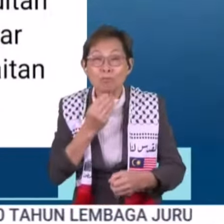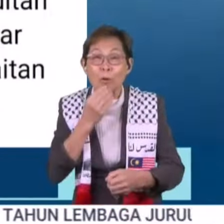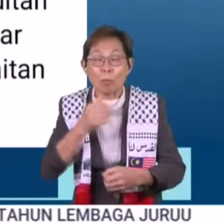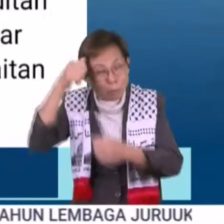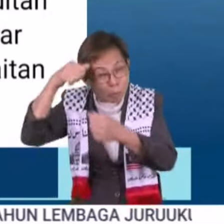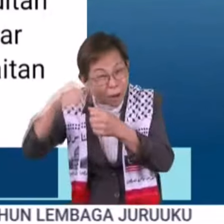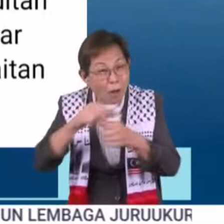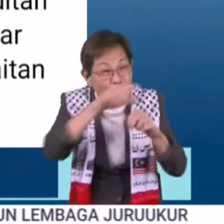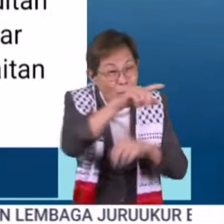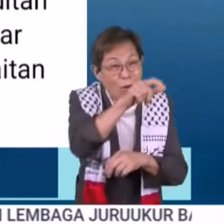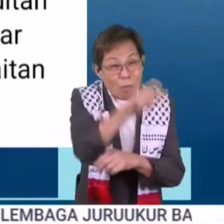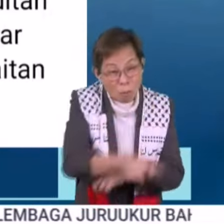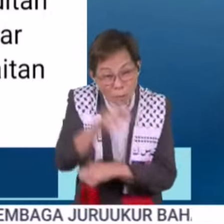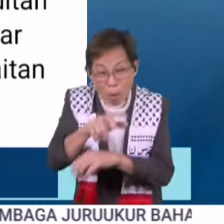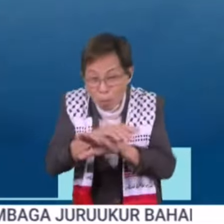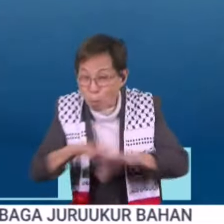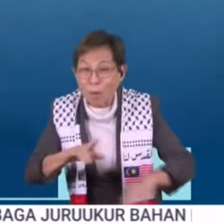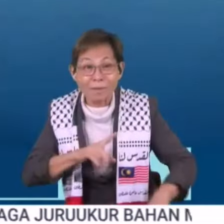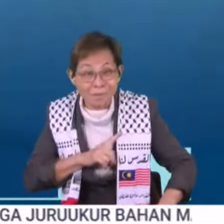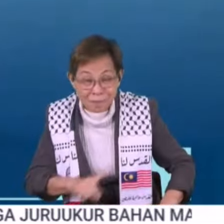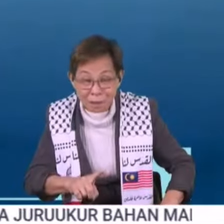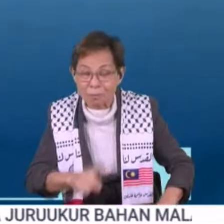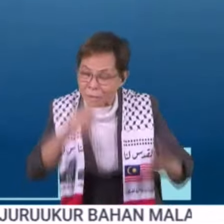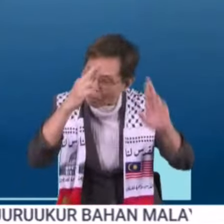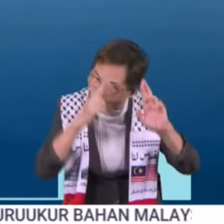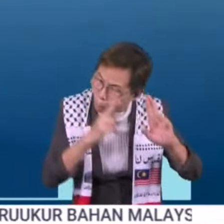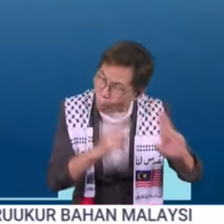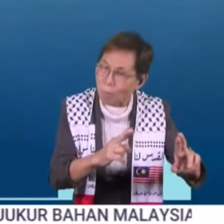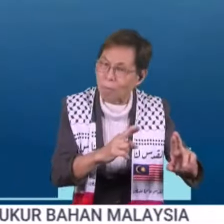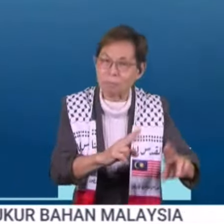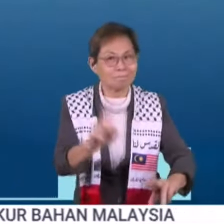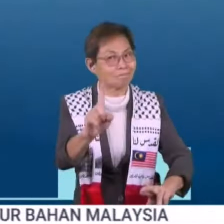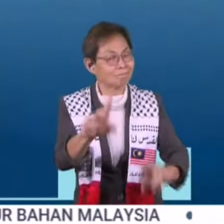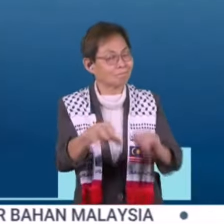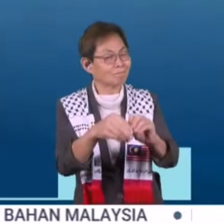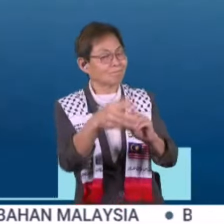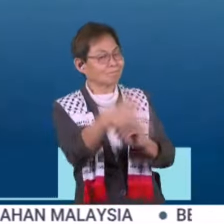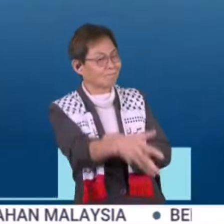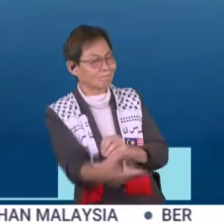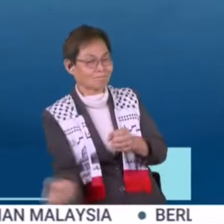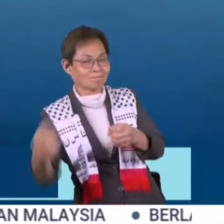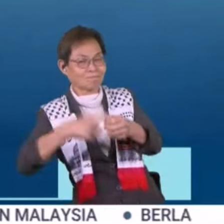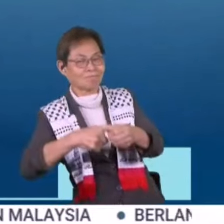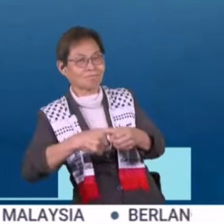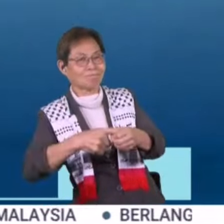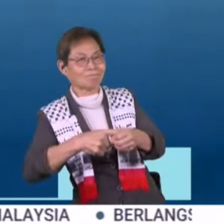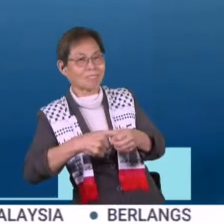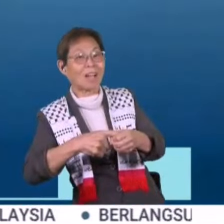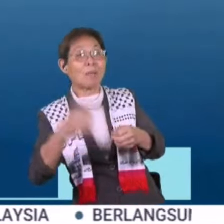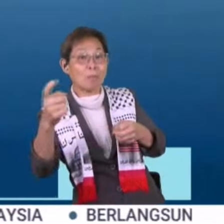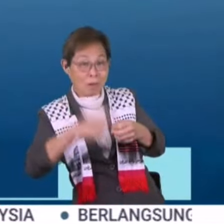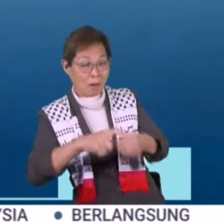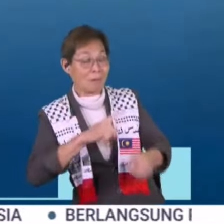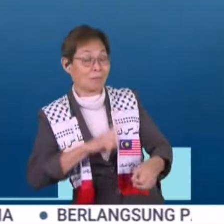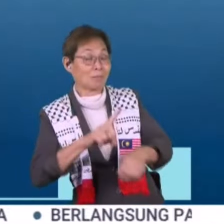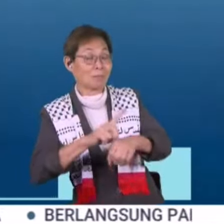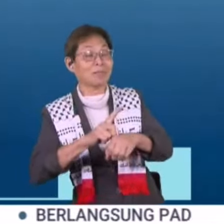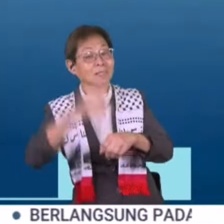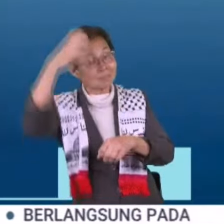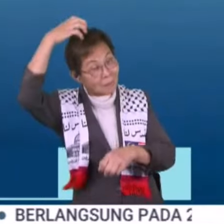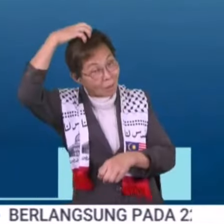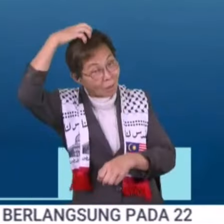rakyat khususnya yang bukan beragama Islam agar menghormati dan tidak mencampuri urusan berkaitan hal ehwal agama Islam di negeri